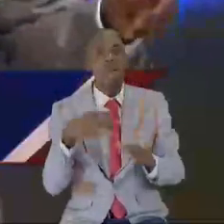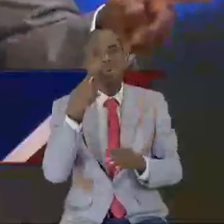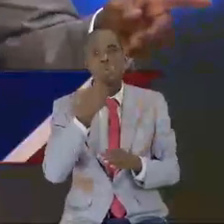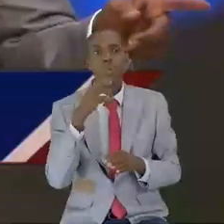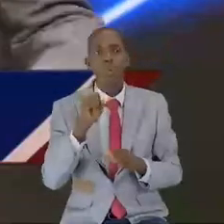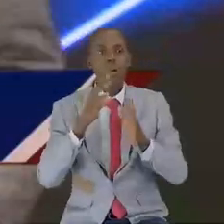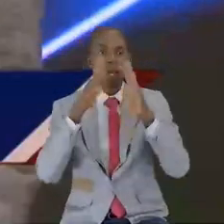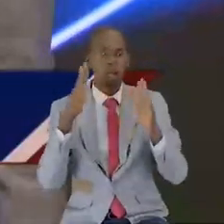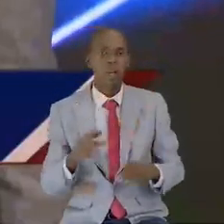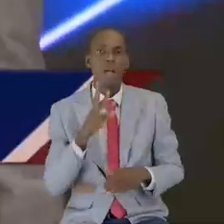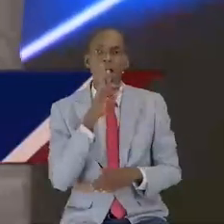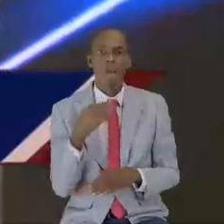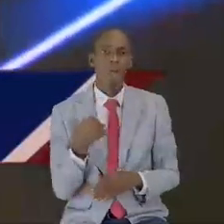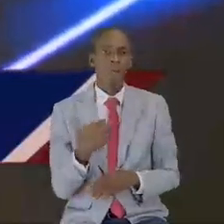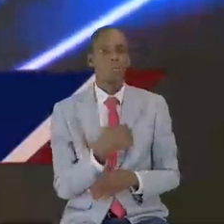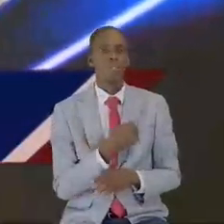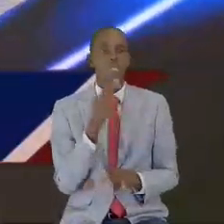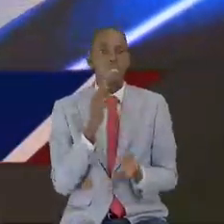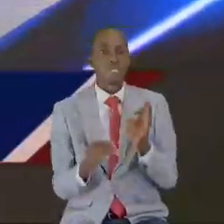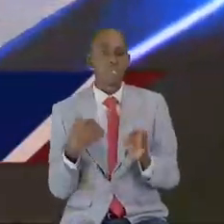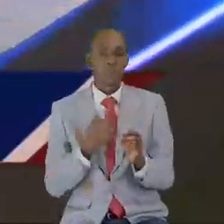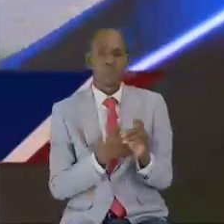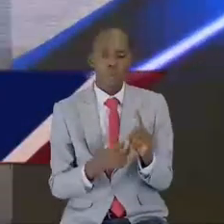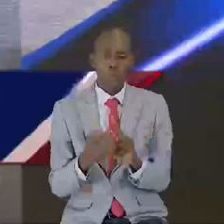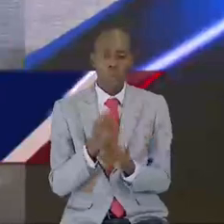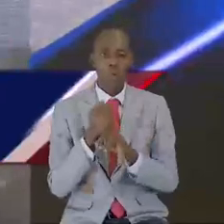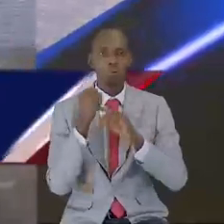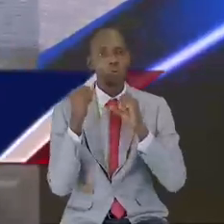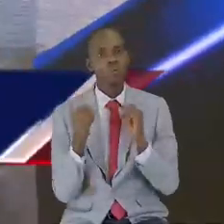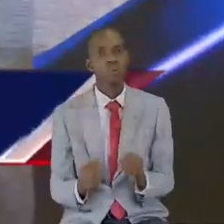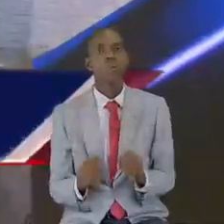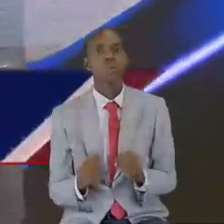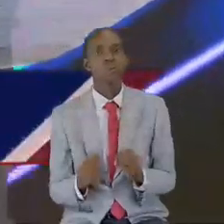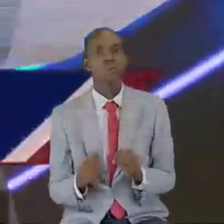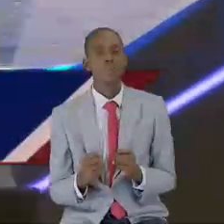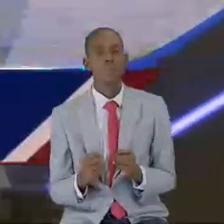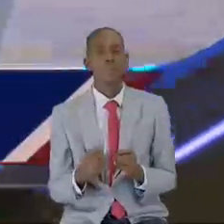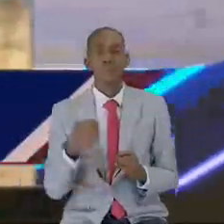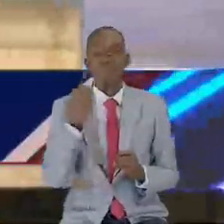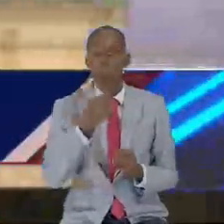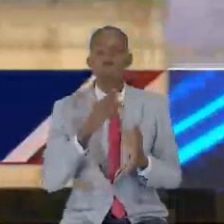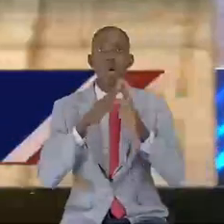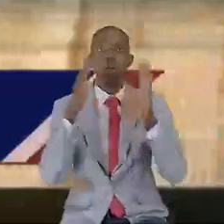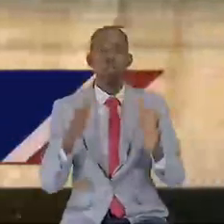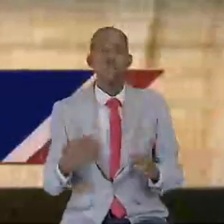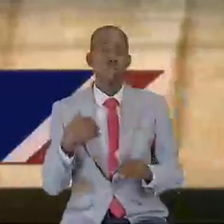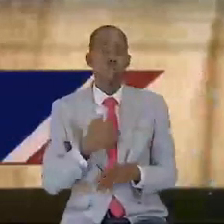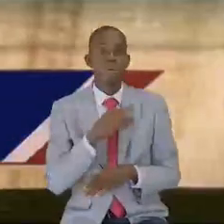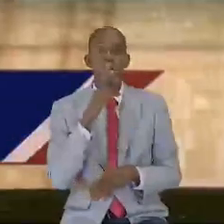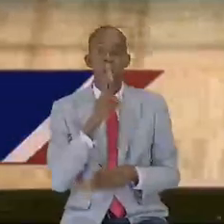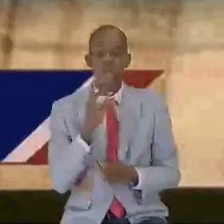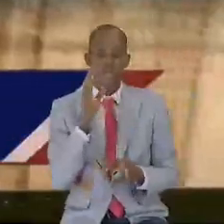nous, pourvu que nous retenions jusqu'à la fin. C'est nous, et sa maison, c'est